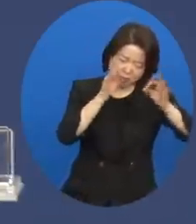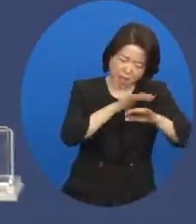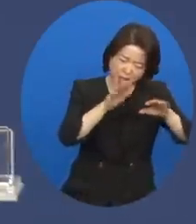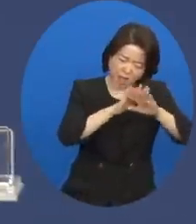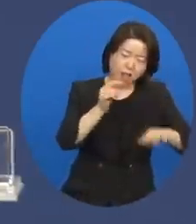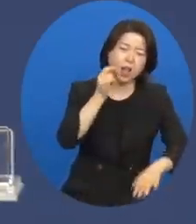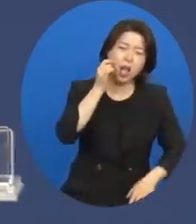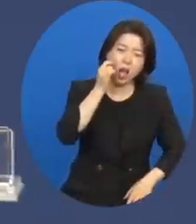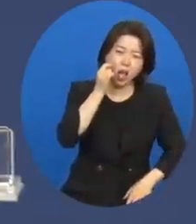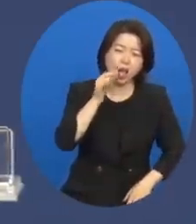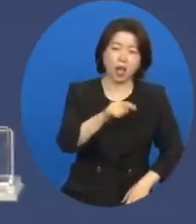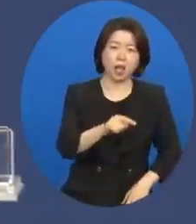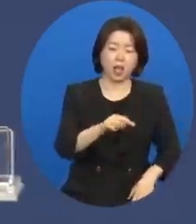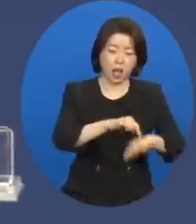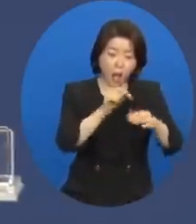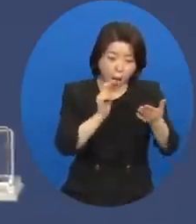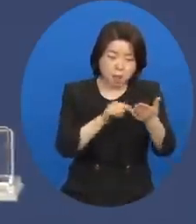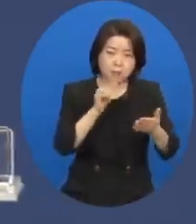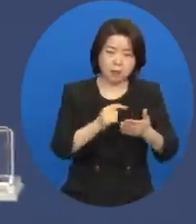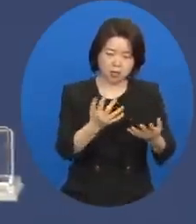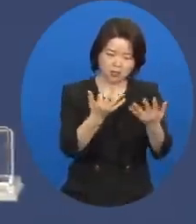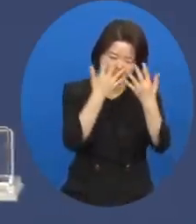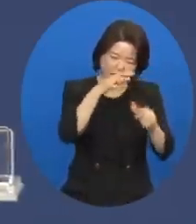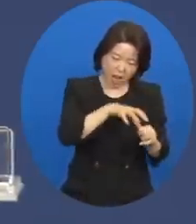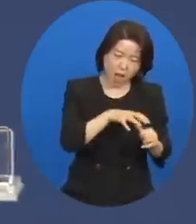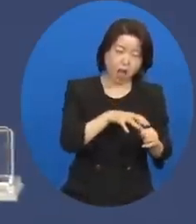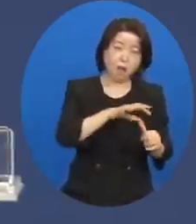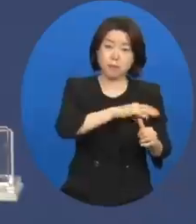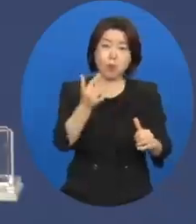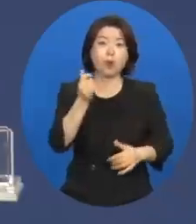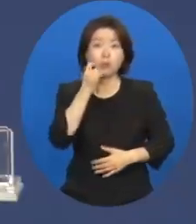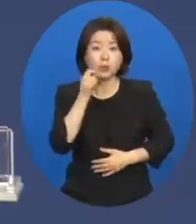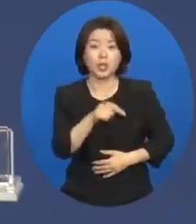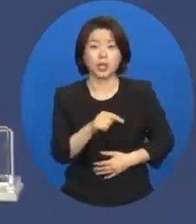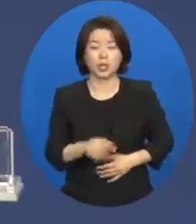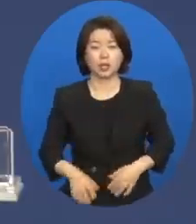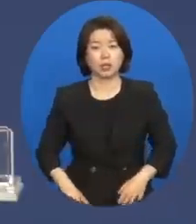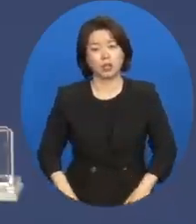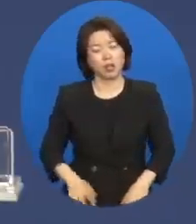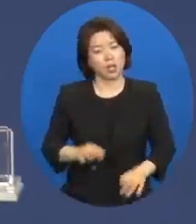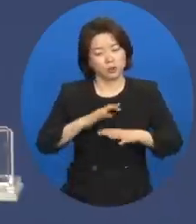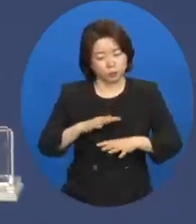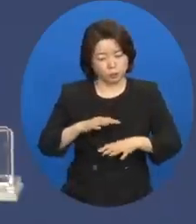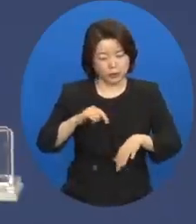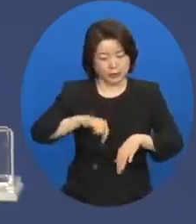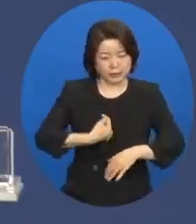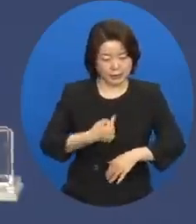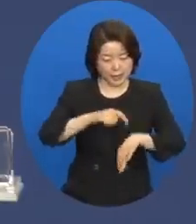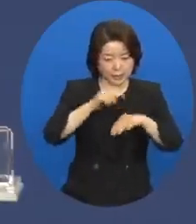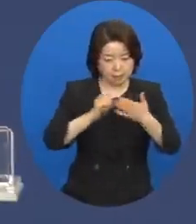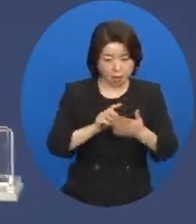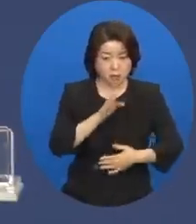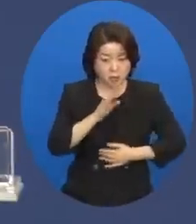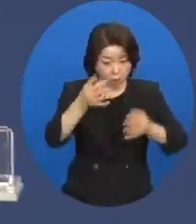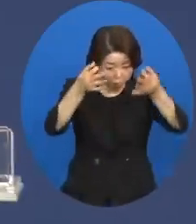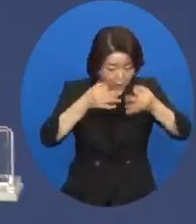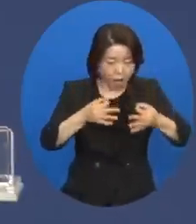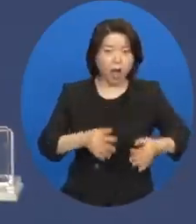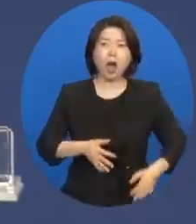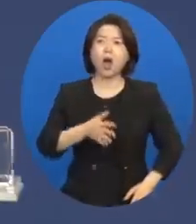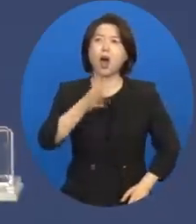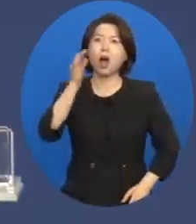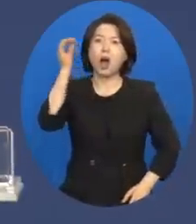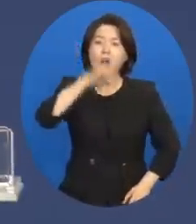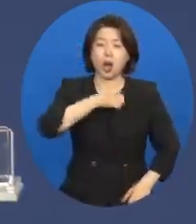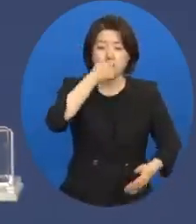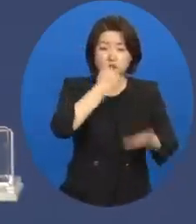해결할래도 이 마음의 감옥에서 벗어날 수가 없어. 이 무서운 자기의 마음의 실체가 죄밖에는 설명이 안